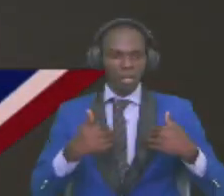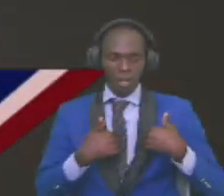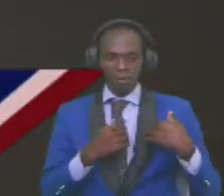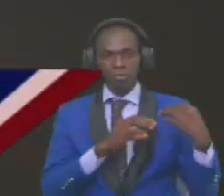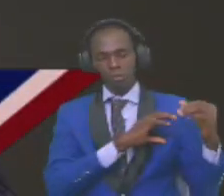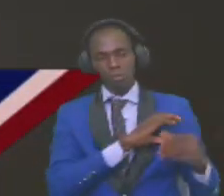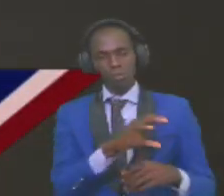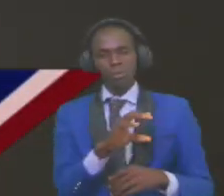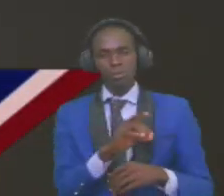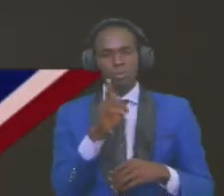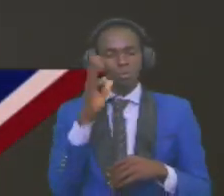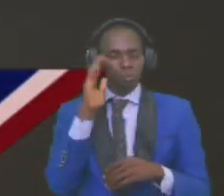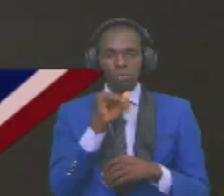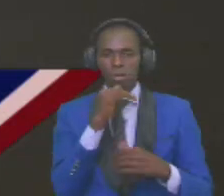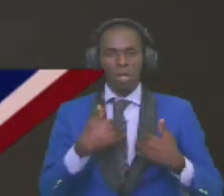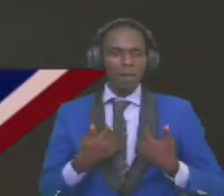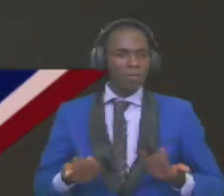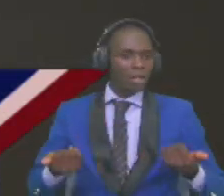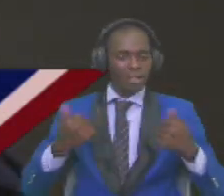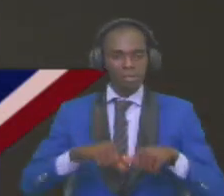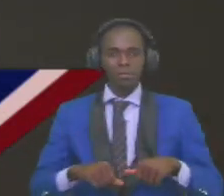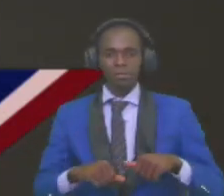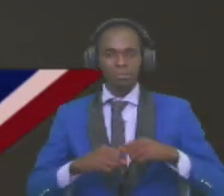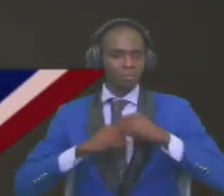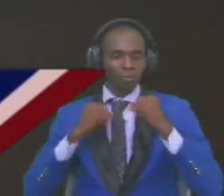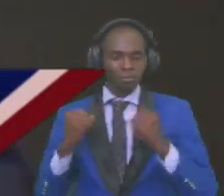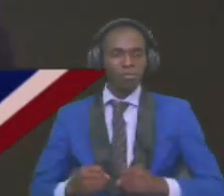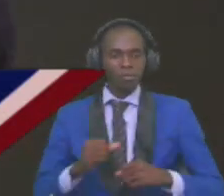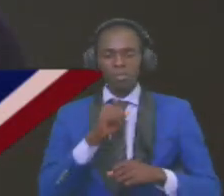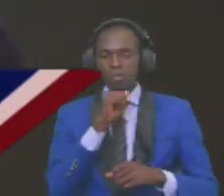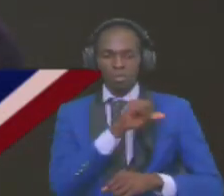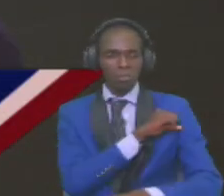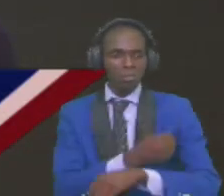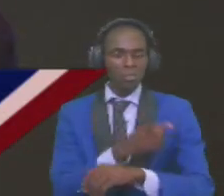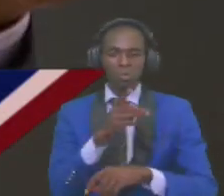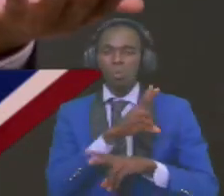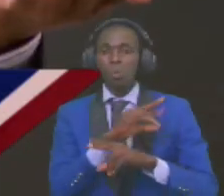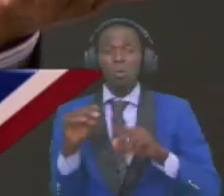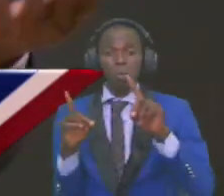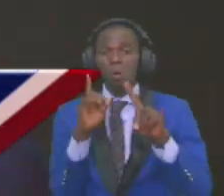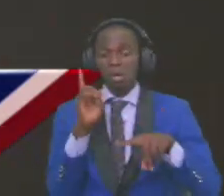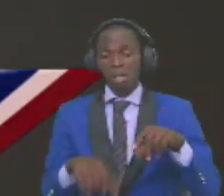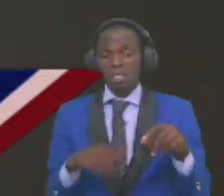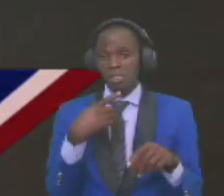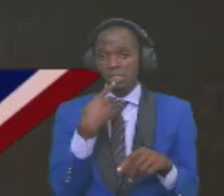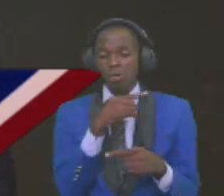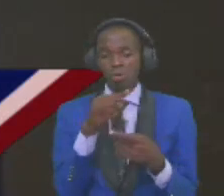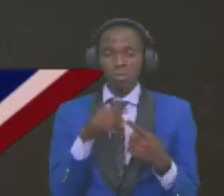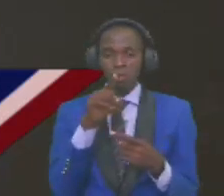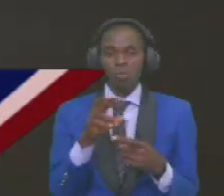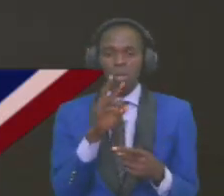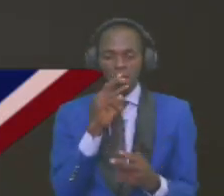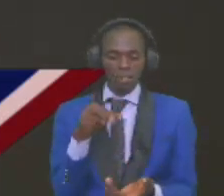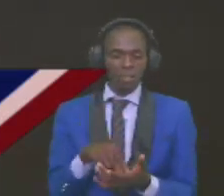ferme ce n'est pas le courage ne voit pas ce no 7 des femmes étaient ceux n'a pas de colonne au pour l'embêter